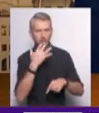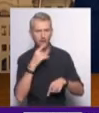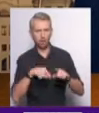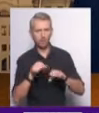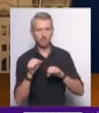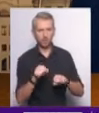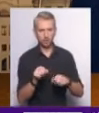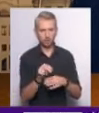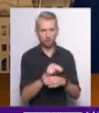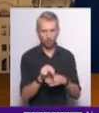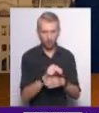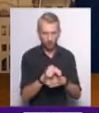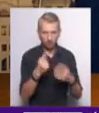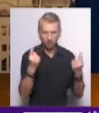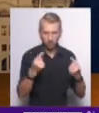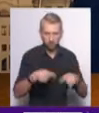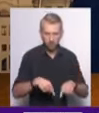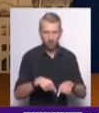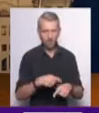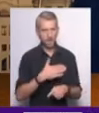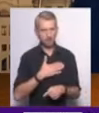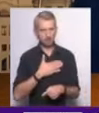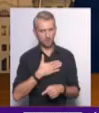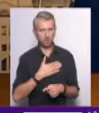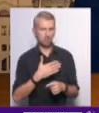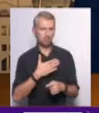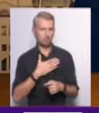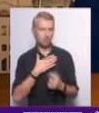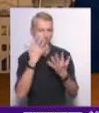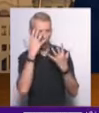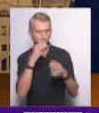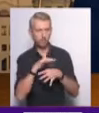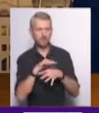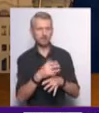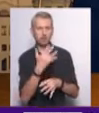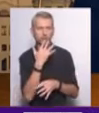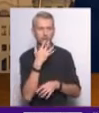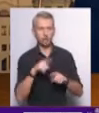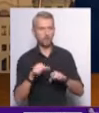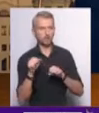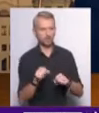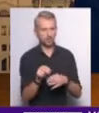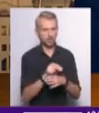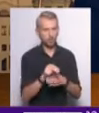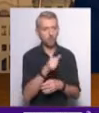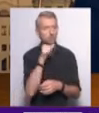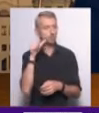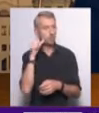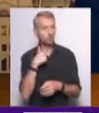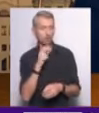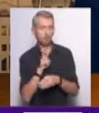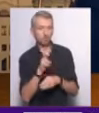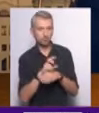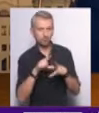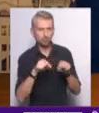має вестися. І я, ну, це моє певне хобі – вести національно-патріотичне виховання. Я в минулому році постійно відвідував школи з лекціями,